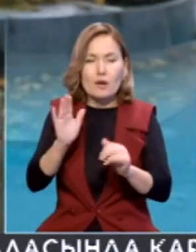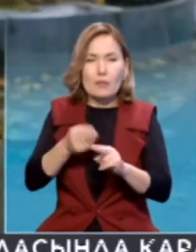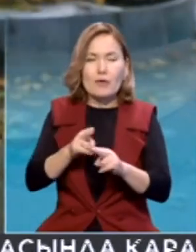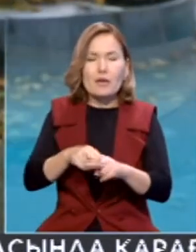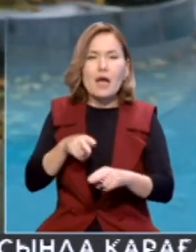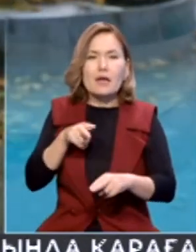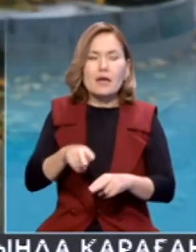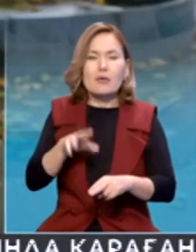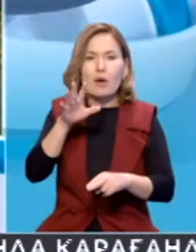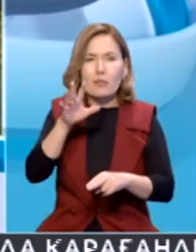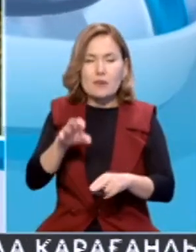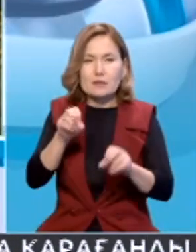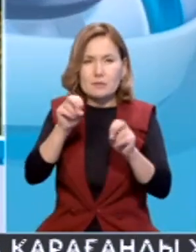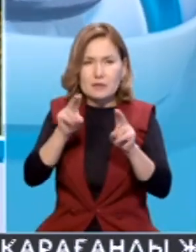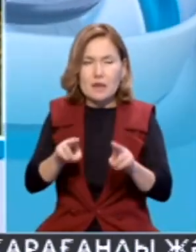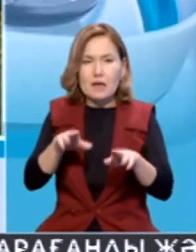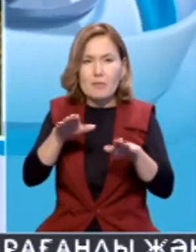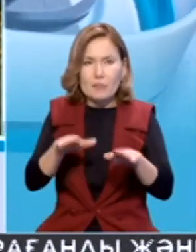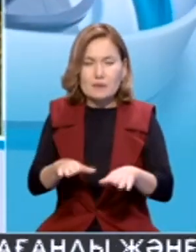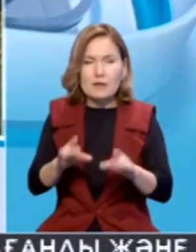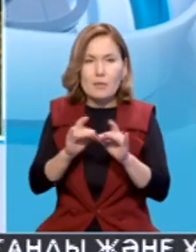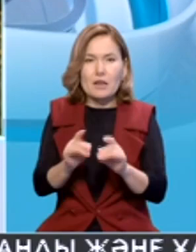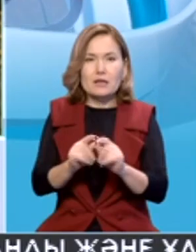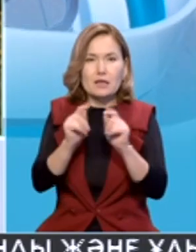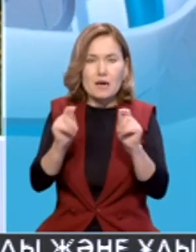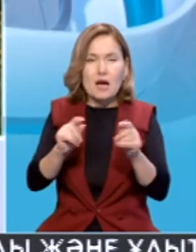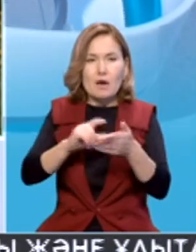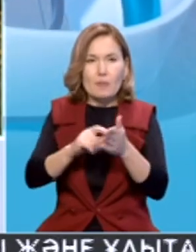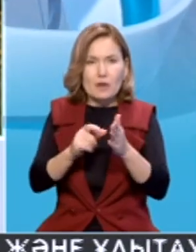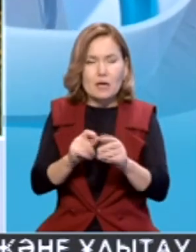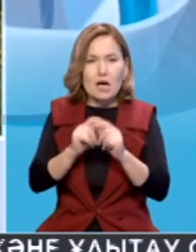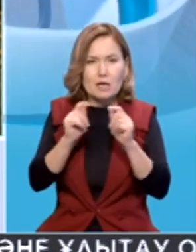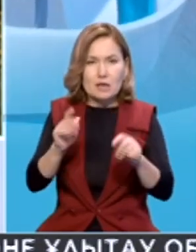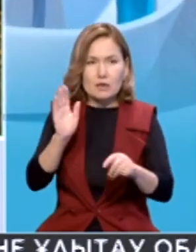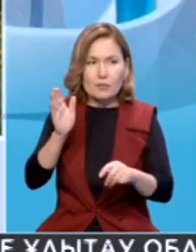2500 виртуалды палата ашылады. Студия. Ақпаратыңызға рахмет, Марина.